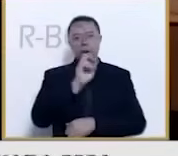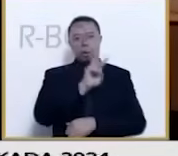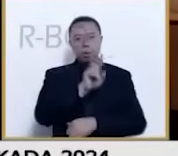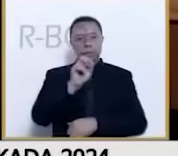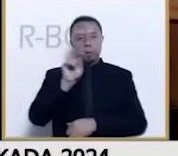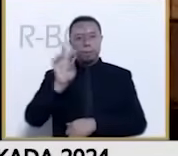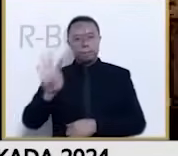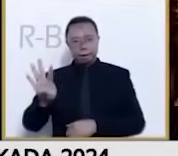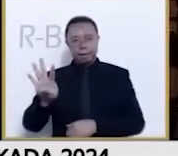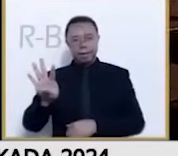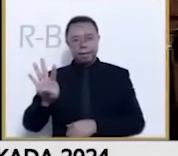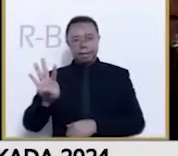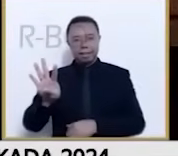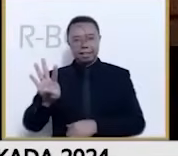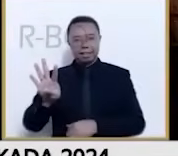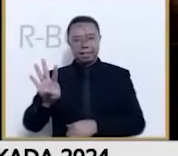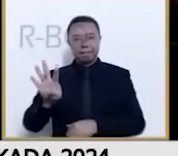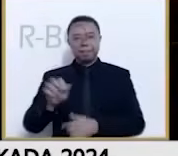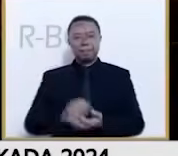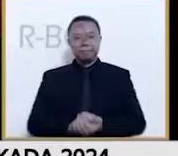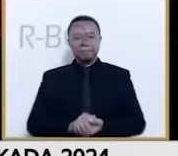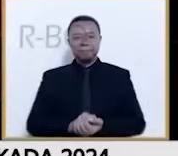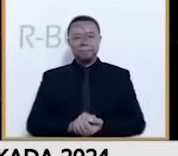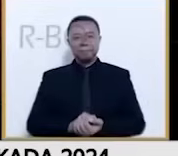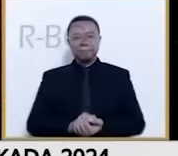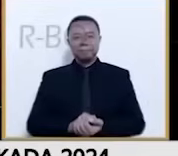tahun 2024.